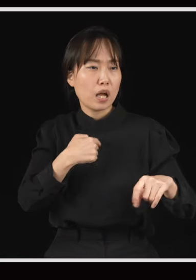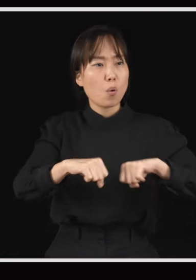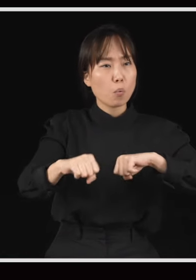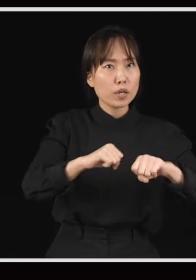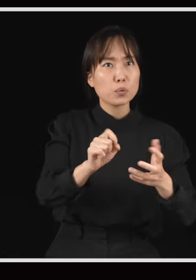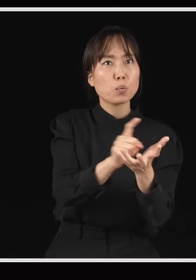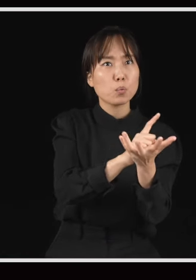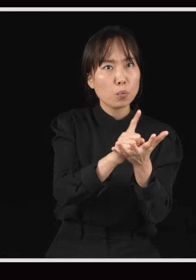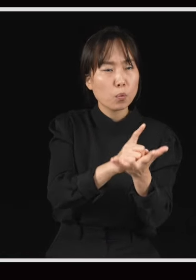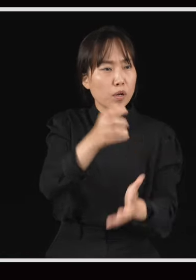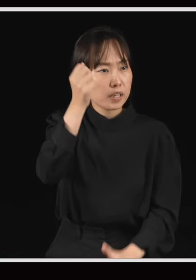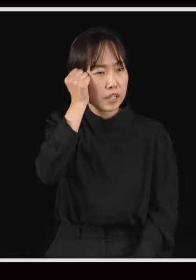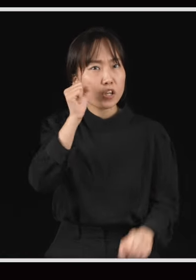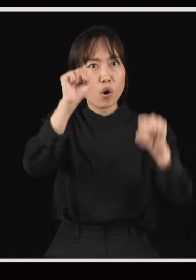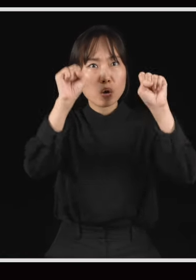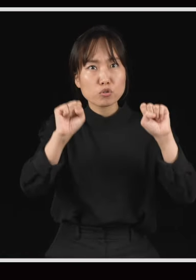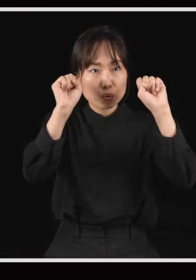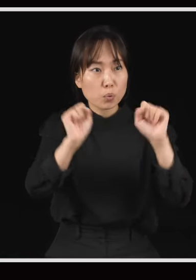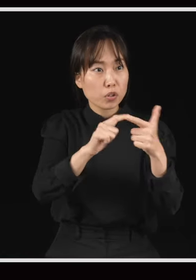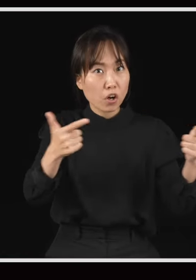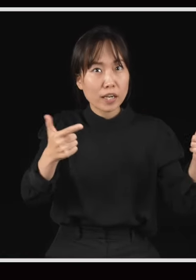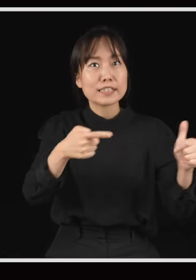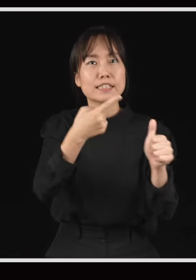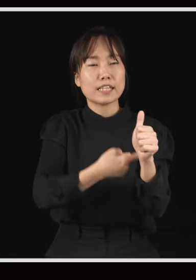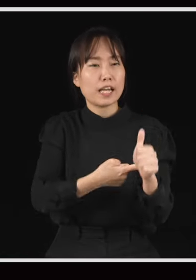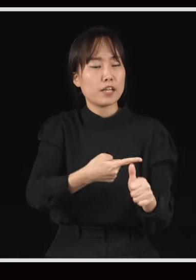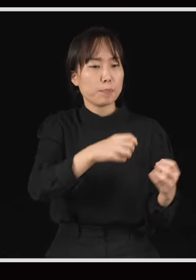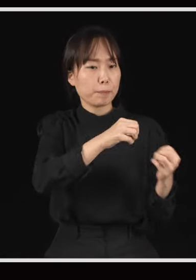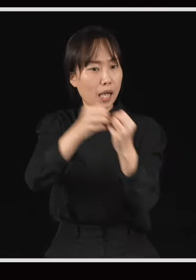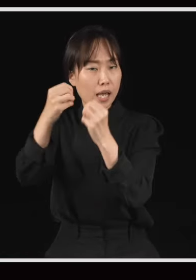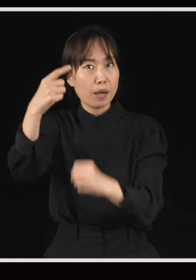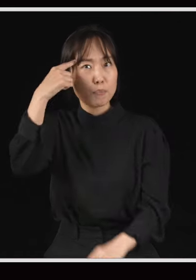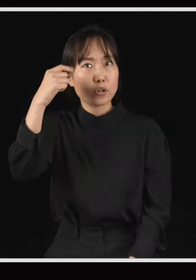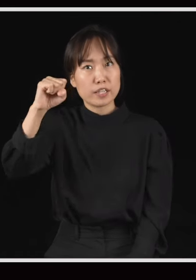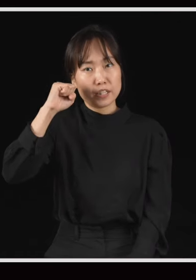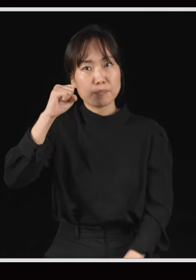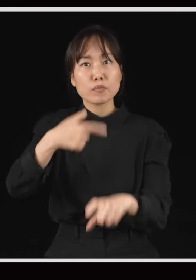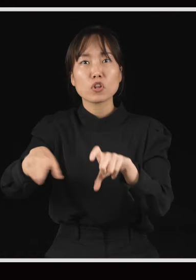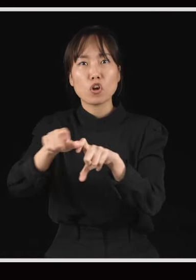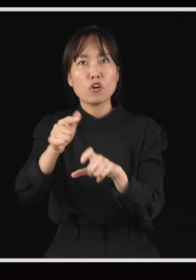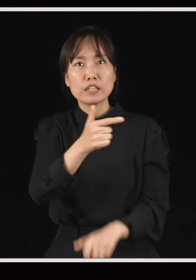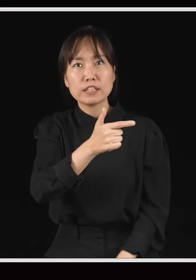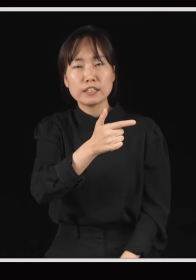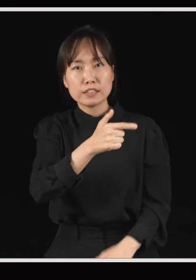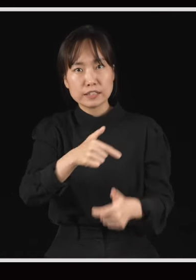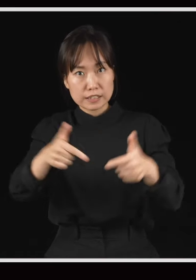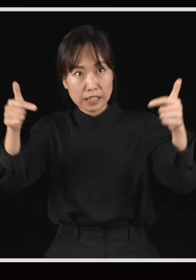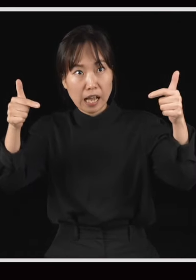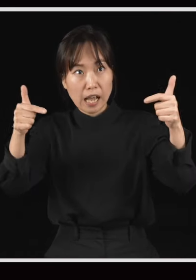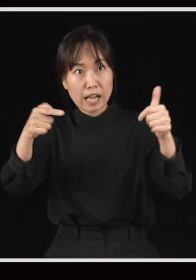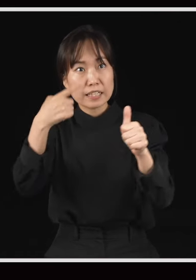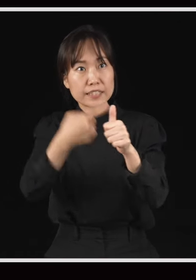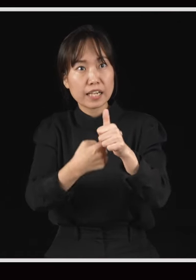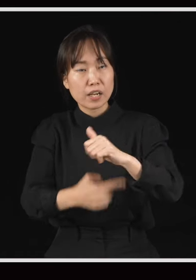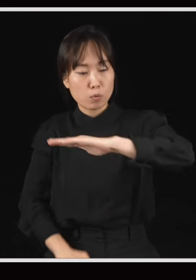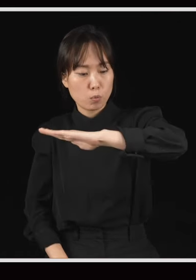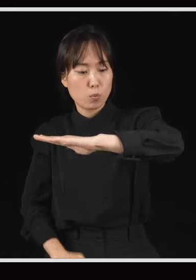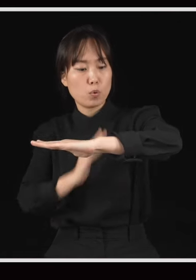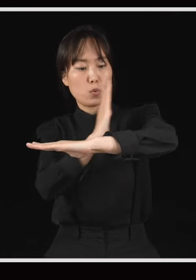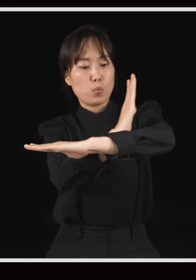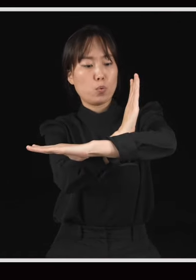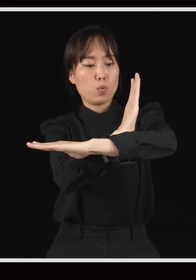사람도 만나고 인지 활동을 하고 운동도 하니까 더 많은 자극이 들어오고 인지 예비능이 유지가 됩니다. 그래서 각도를 이렇게 올릴 수도 있습니다.